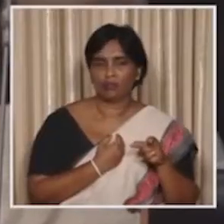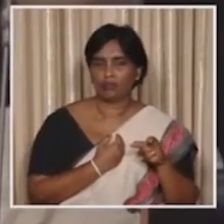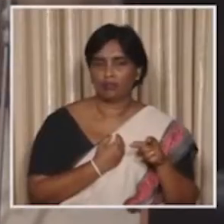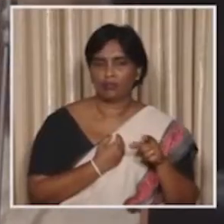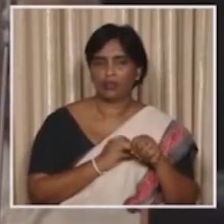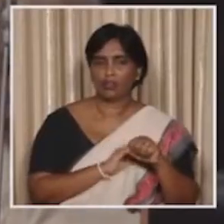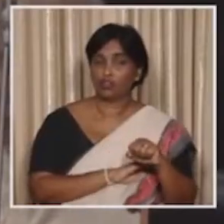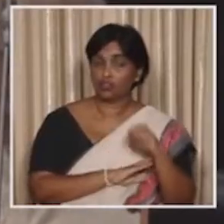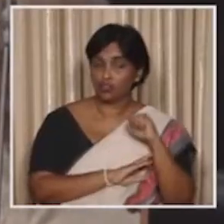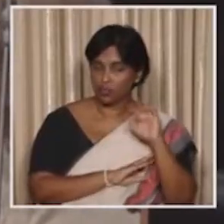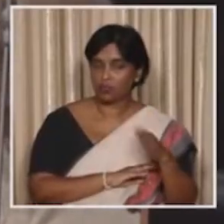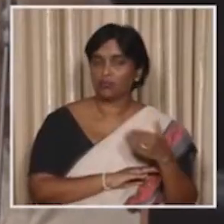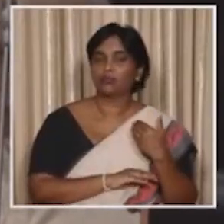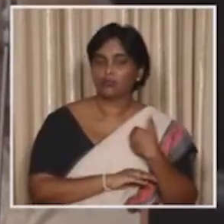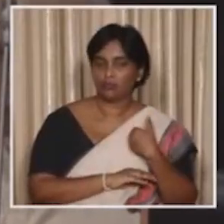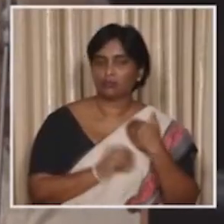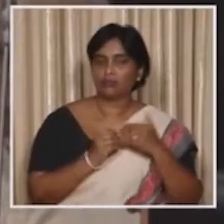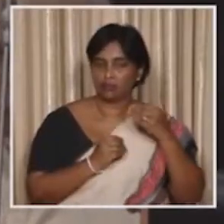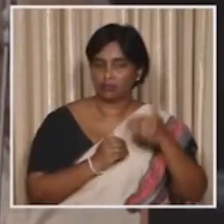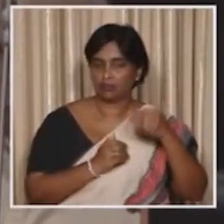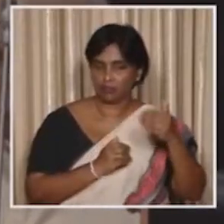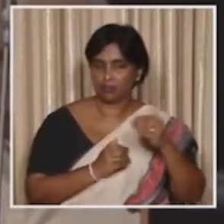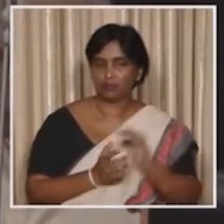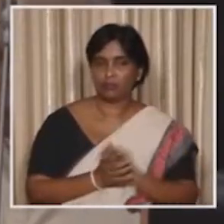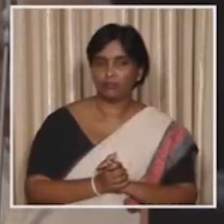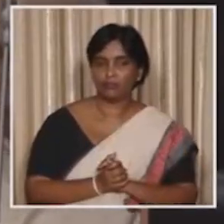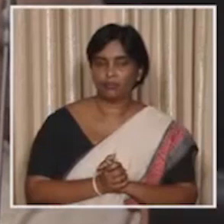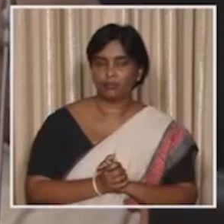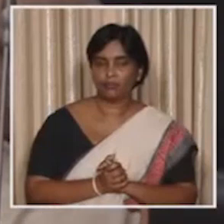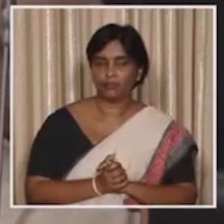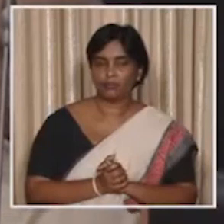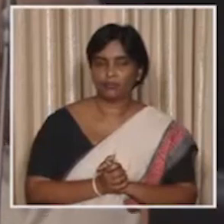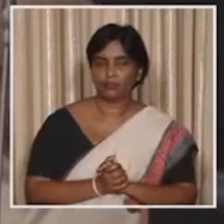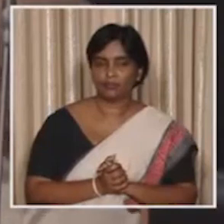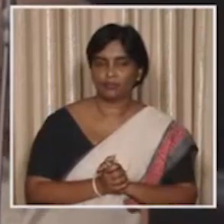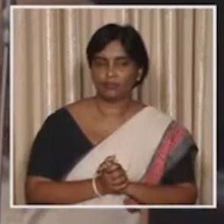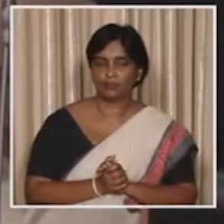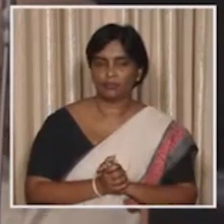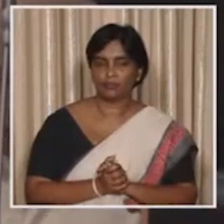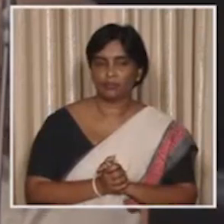ඒ ශක්තියෙන් තමයි අපි ඉදිරියට යන්නේ. අපිට